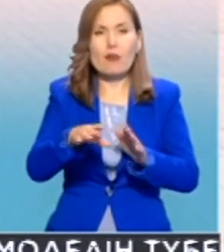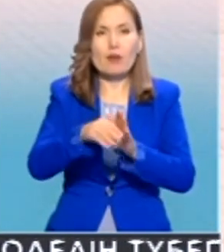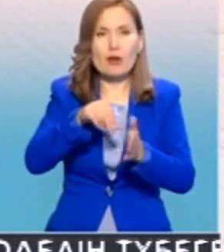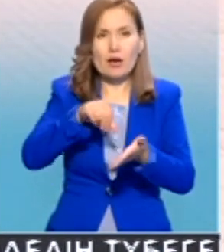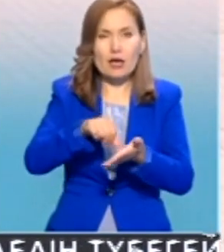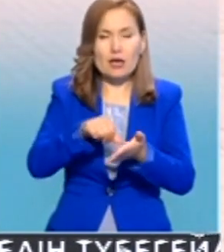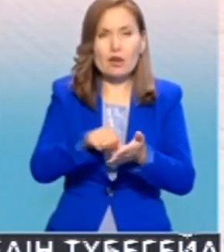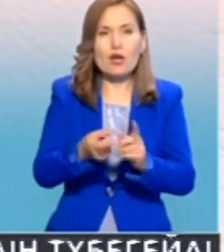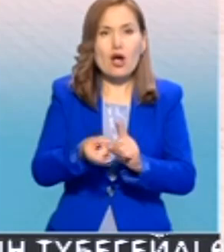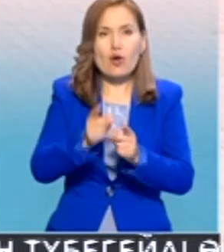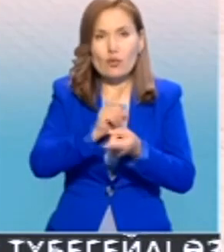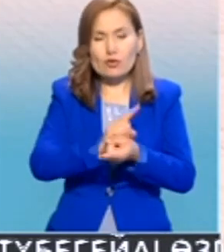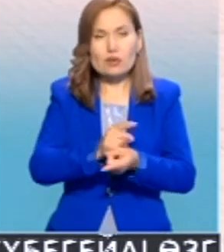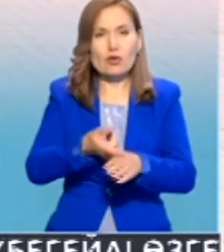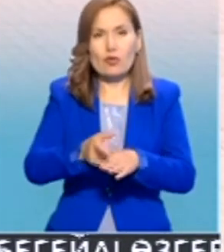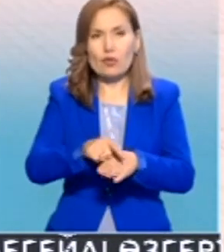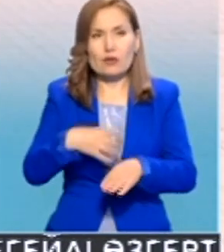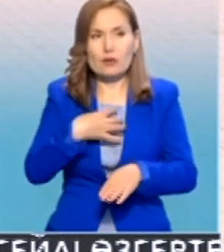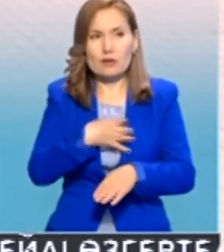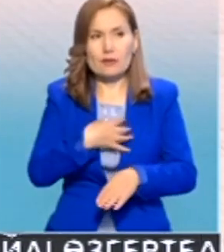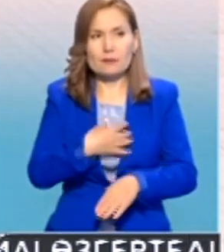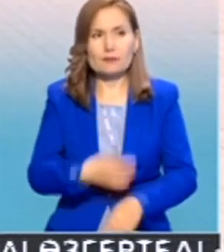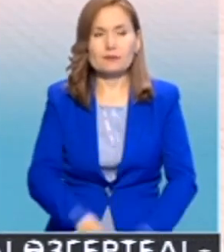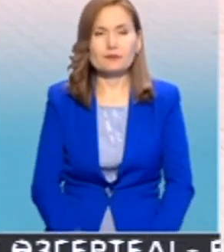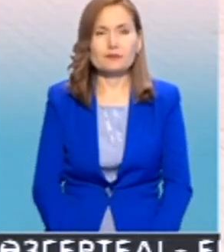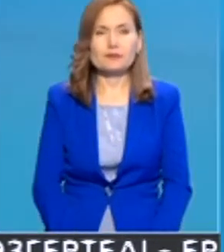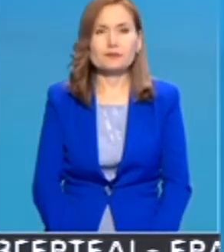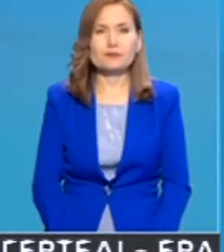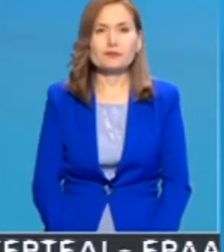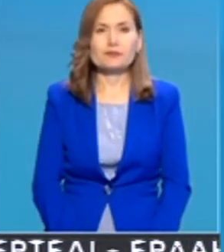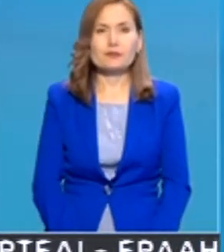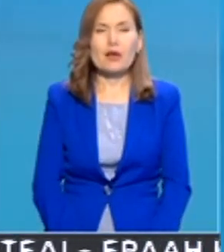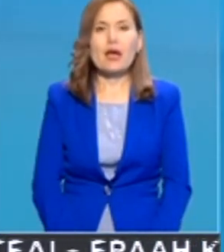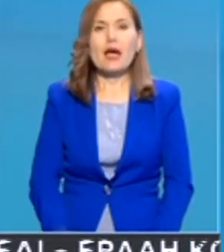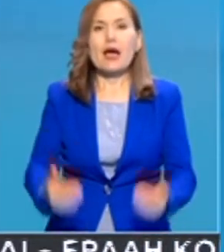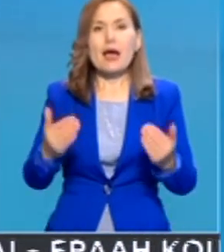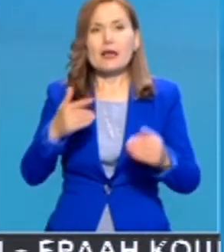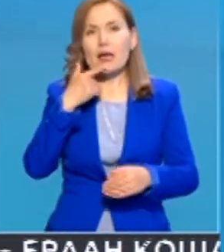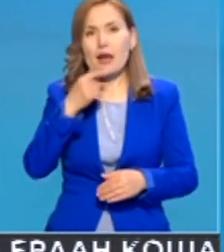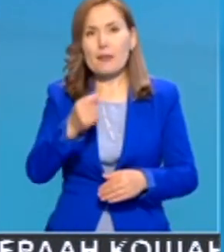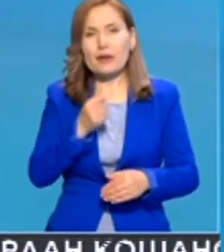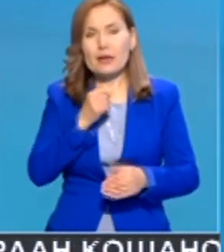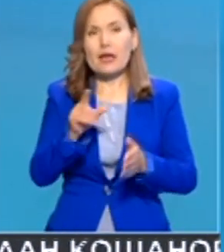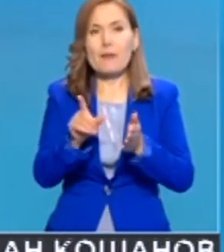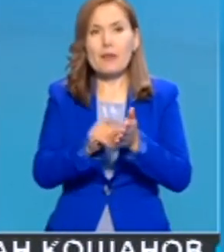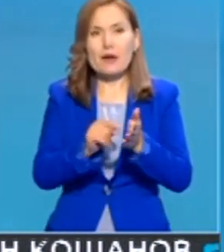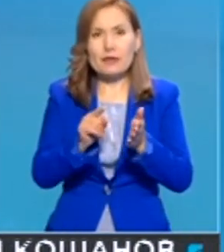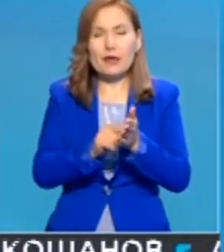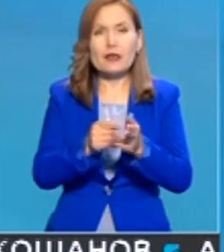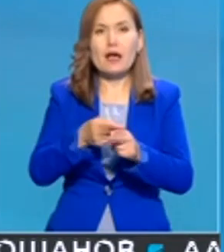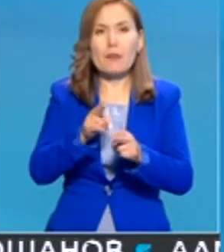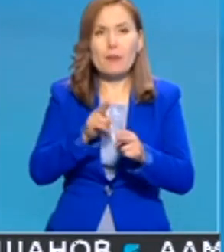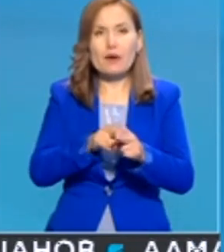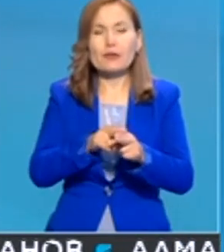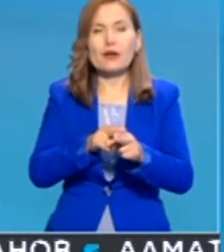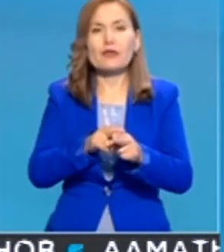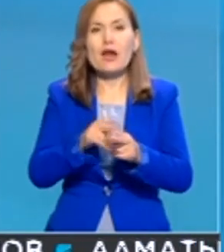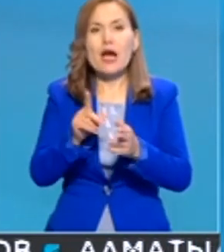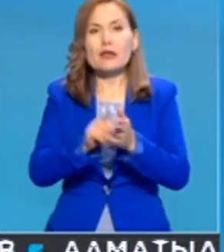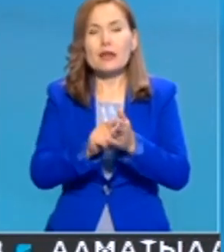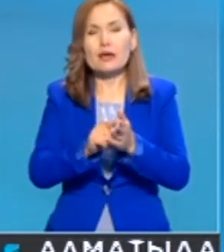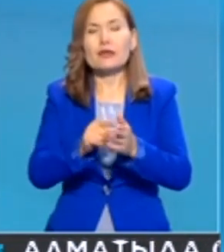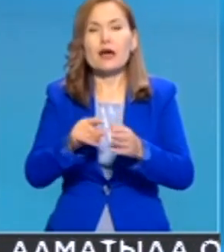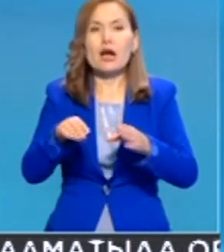өзгерісін жемісін әйесі 4-5 жылда көре бастаймыз ау үшін. Енді әскери зейнеткерлер жеткілікті шегіне қарамастан